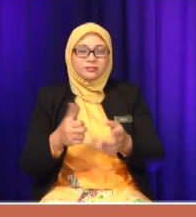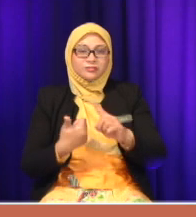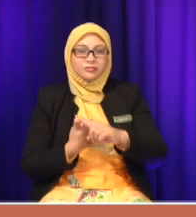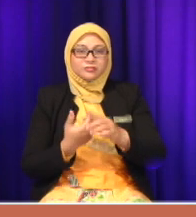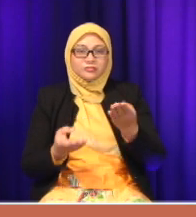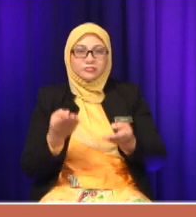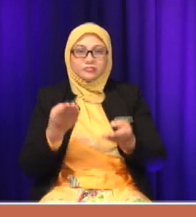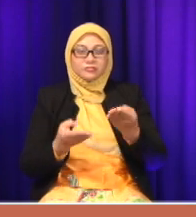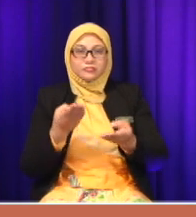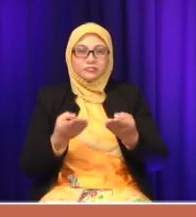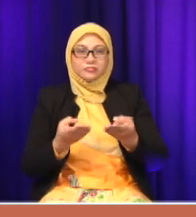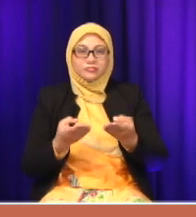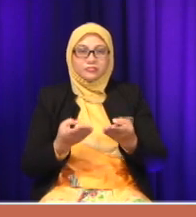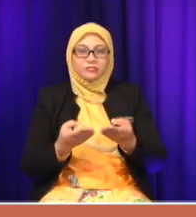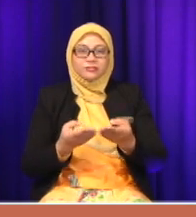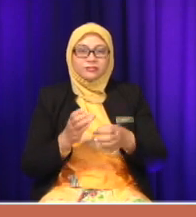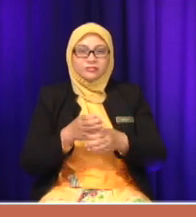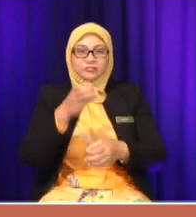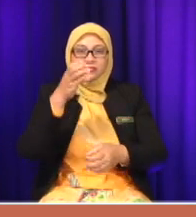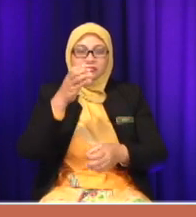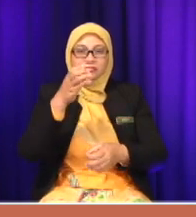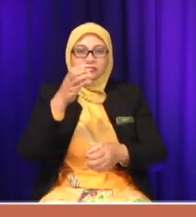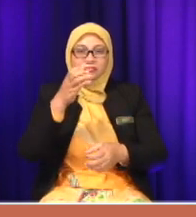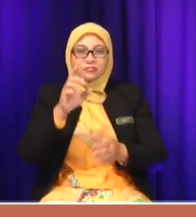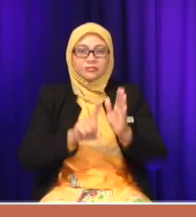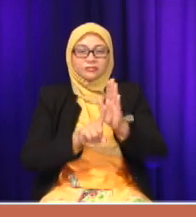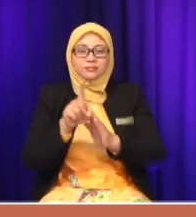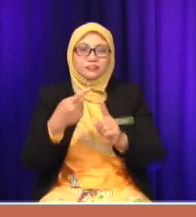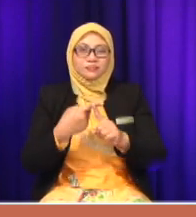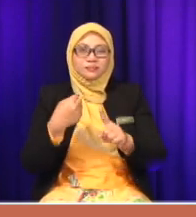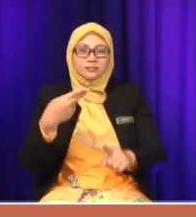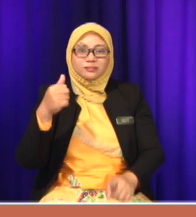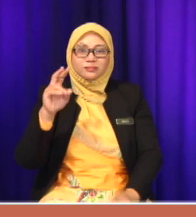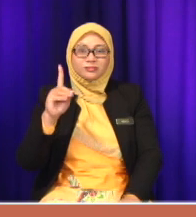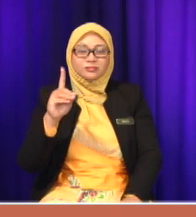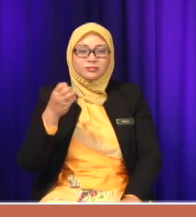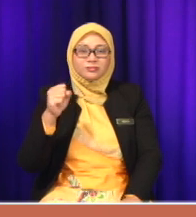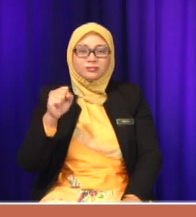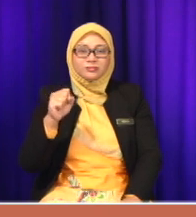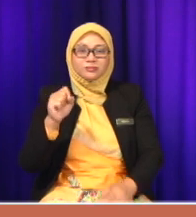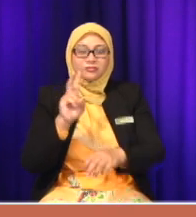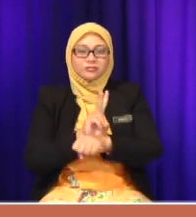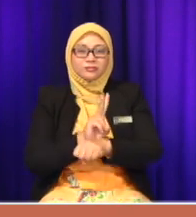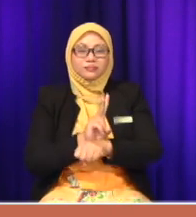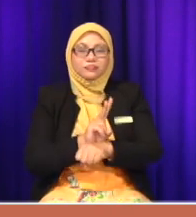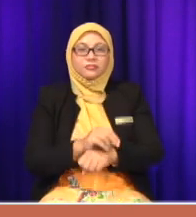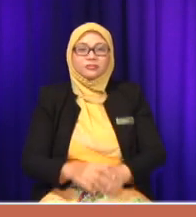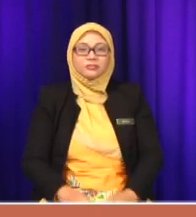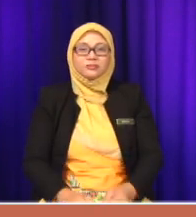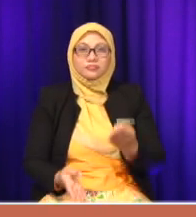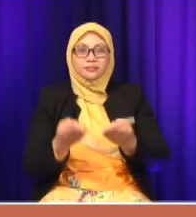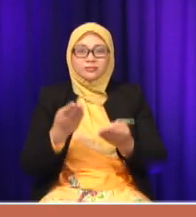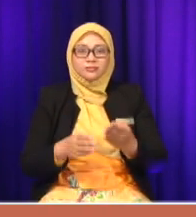mampatan silinder lebih tinggi daripada had servis oke apa punca dia iaitu karbon penuh di atas omboh dan juga